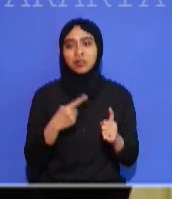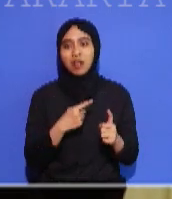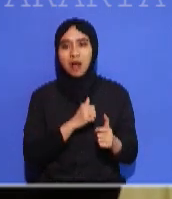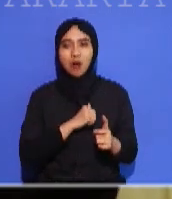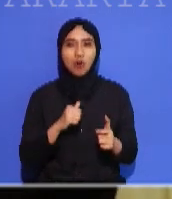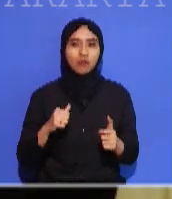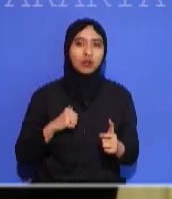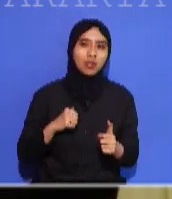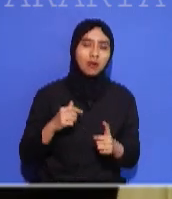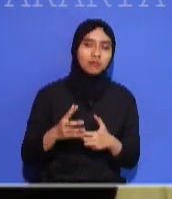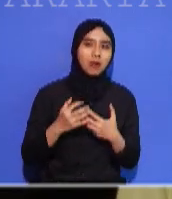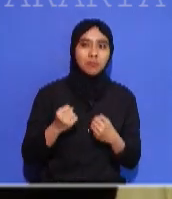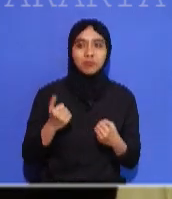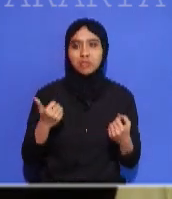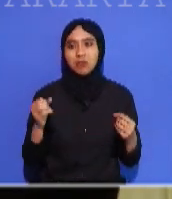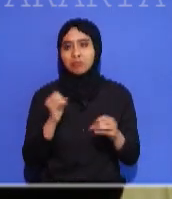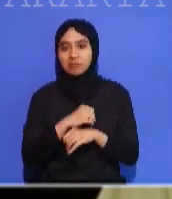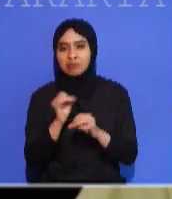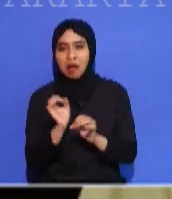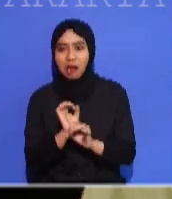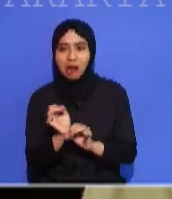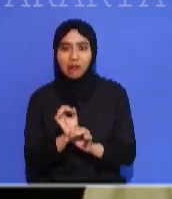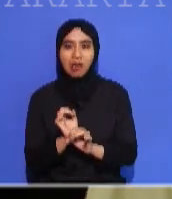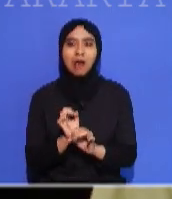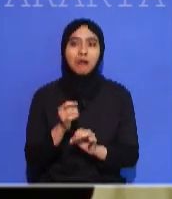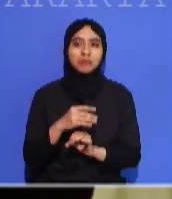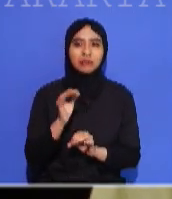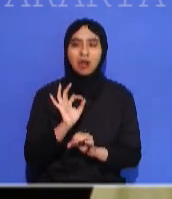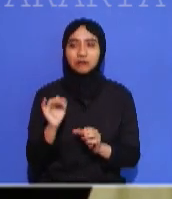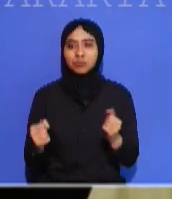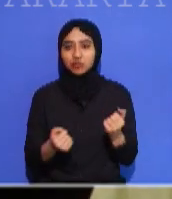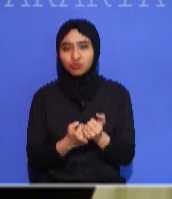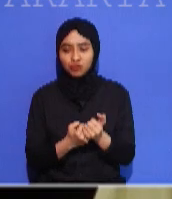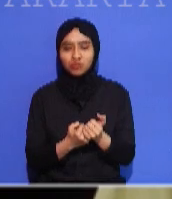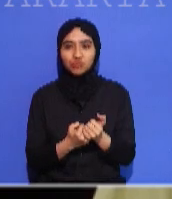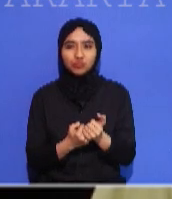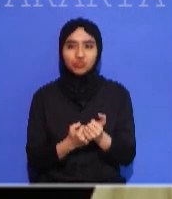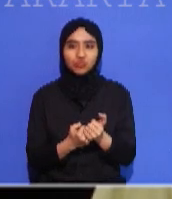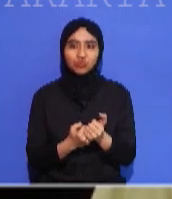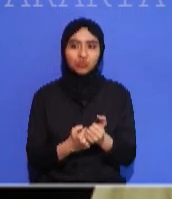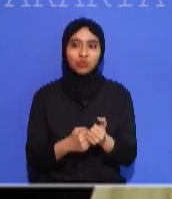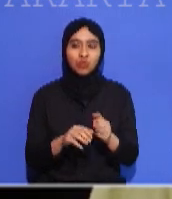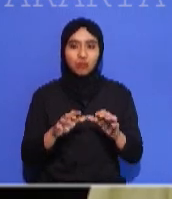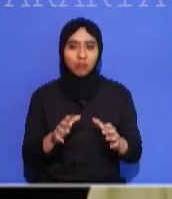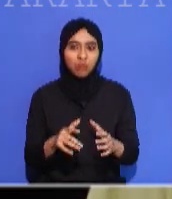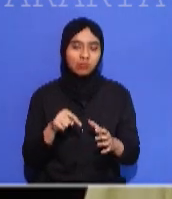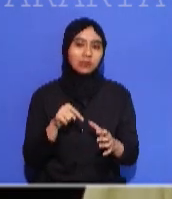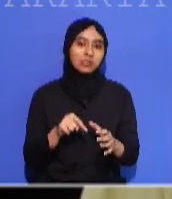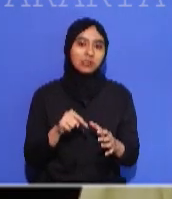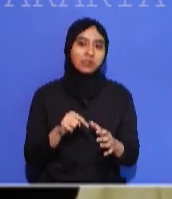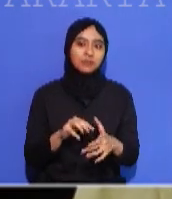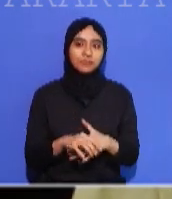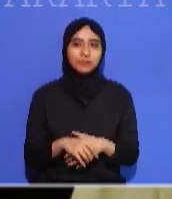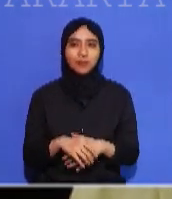Tidak ada satu pun yang tidak mendukung adanya perguruan popsi Banu Manunggal tapi kita akan